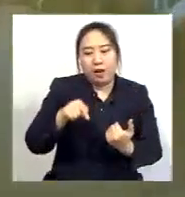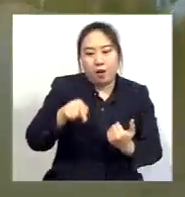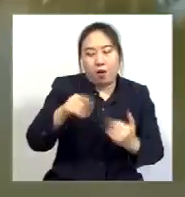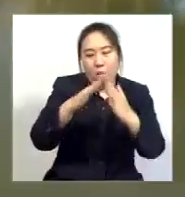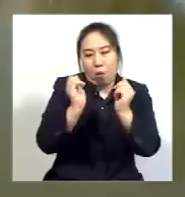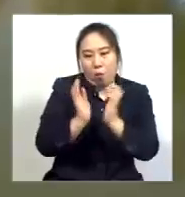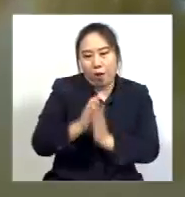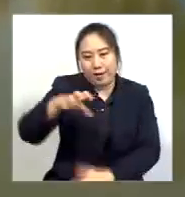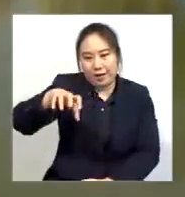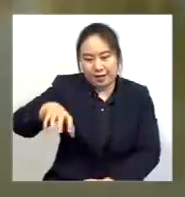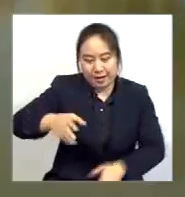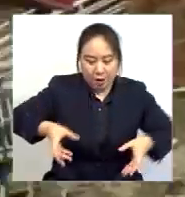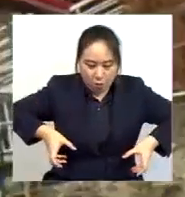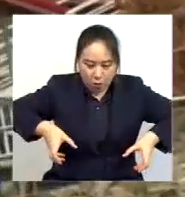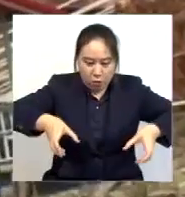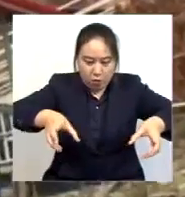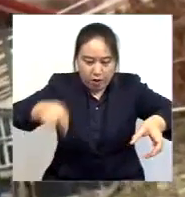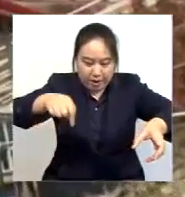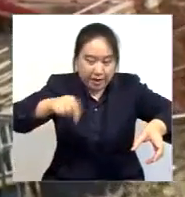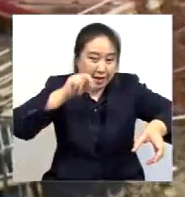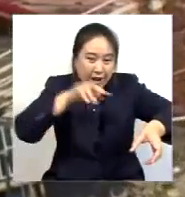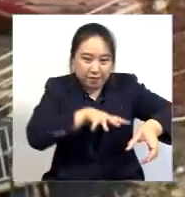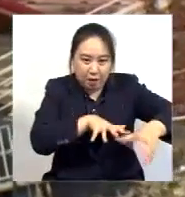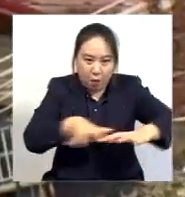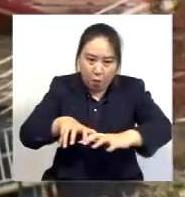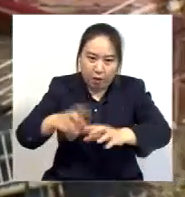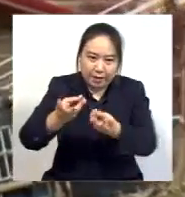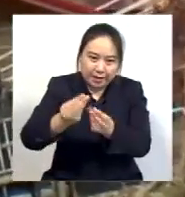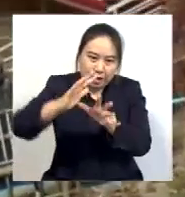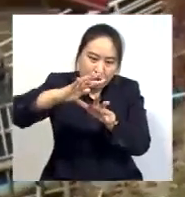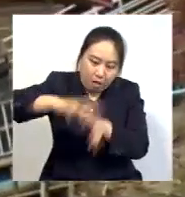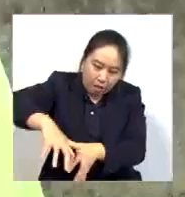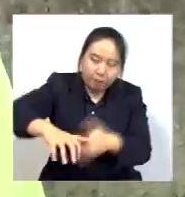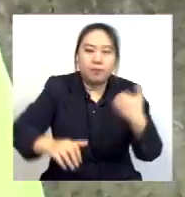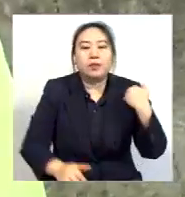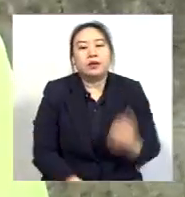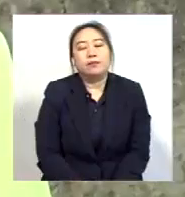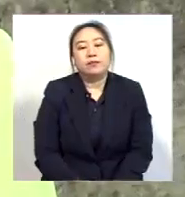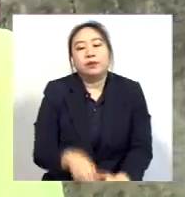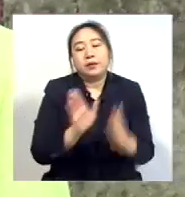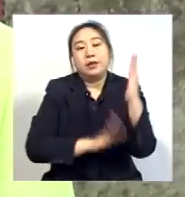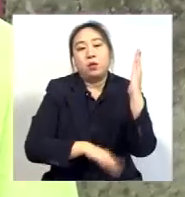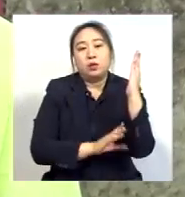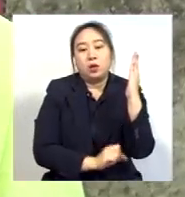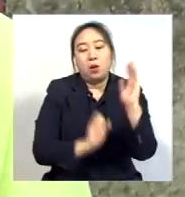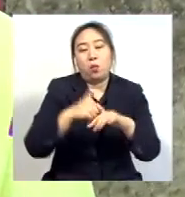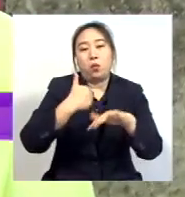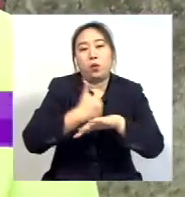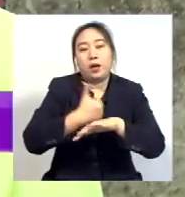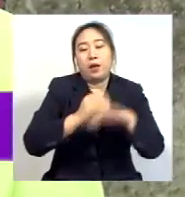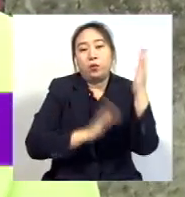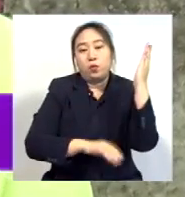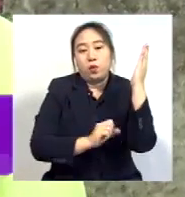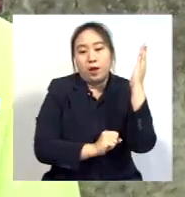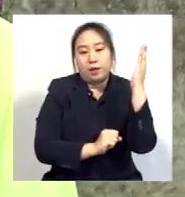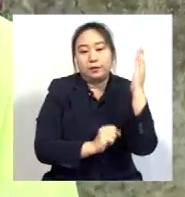แพ่งเกิดการทรุดตัวเสียหายไปหลายจุดเหมือนกันค่ะลงใต้ไปที่จังหวัดสงขลานะคะทางผู้ว่าราชการจังหวัดสงขล